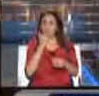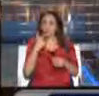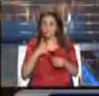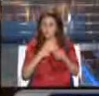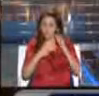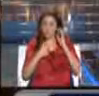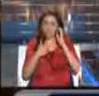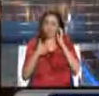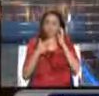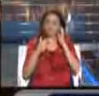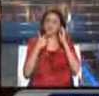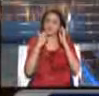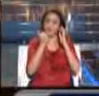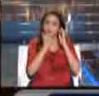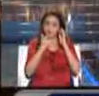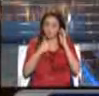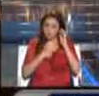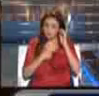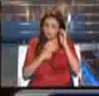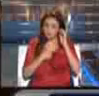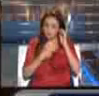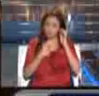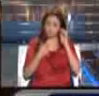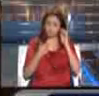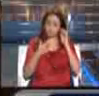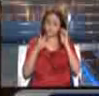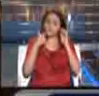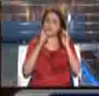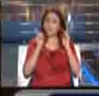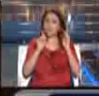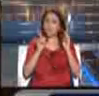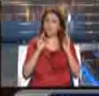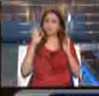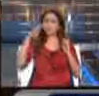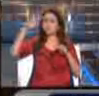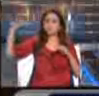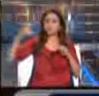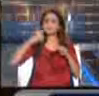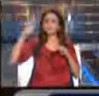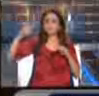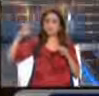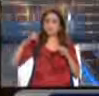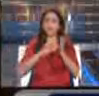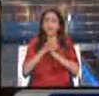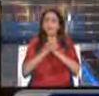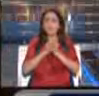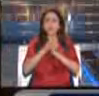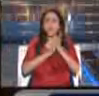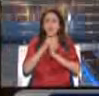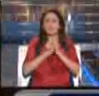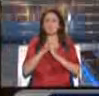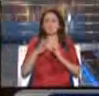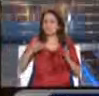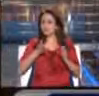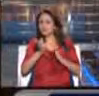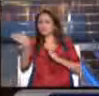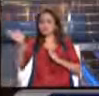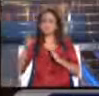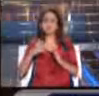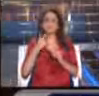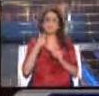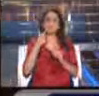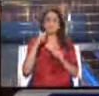استاذ عمرو تقول انت اخطات في معجزتك وقضيه او انا او او، لكنه الولاد واضح انه حماس واخدهم، ناس واخدهم لسكه ثانيه